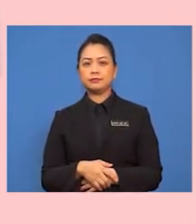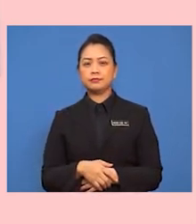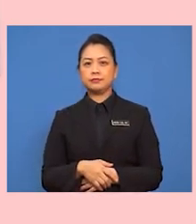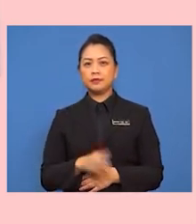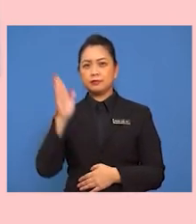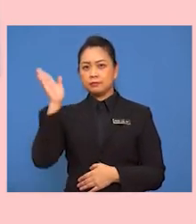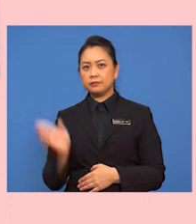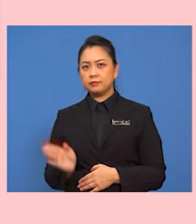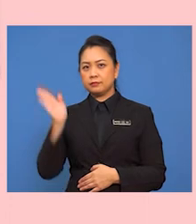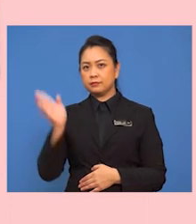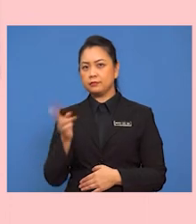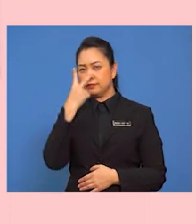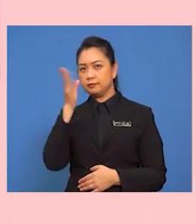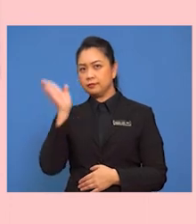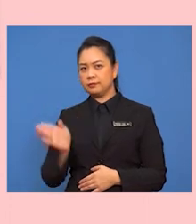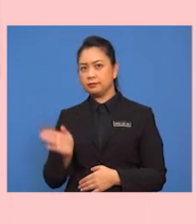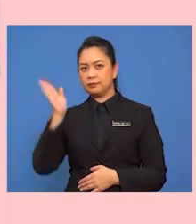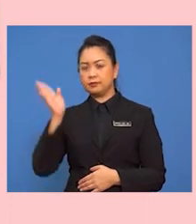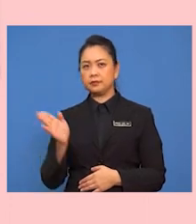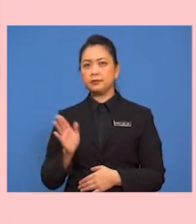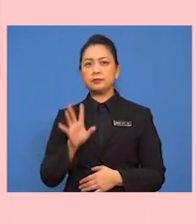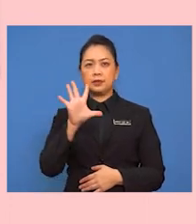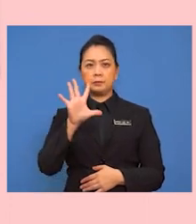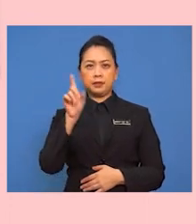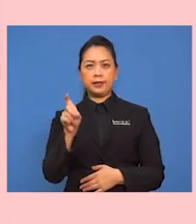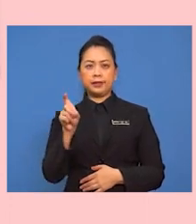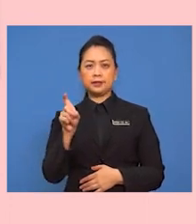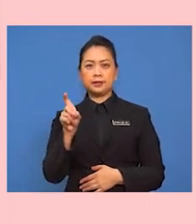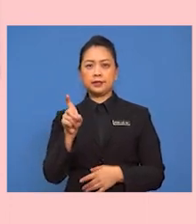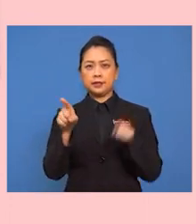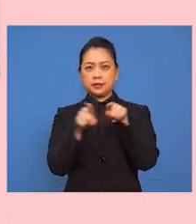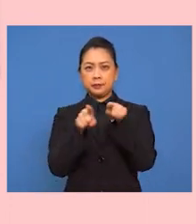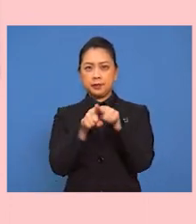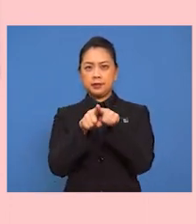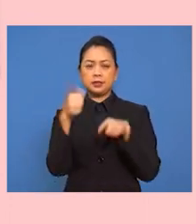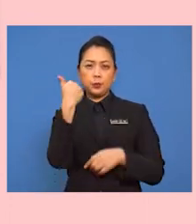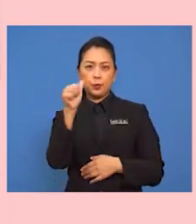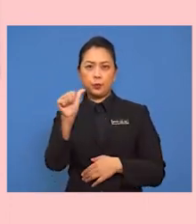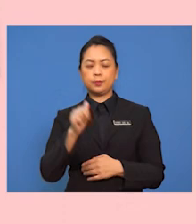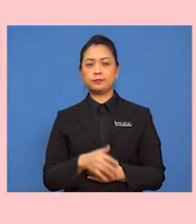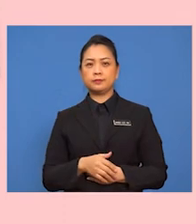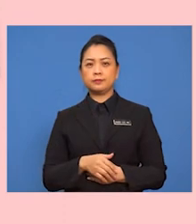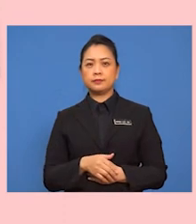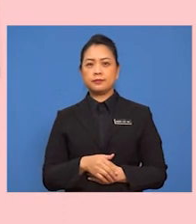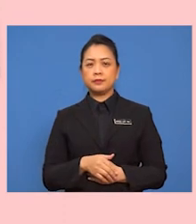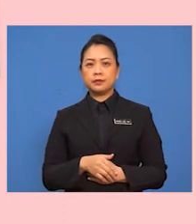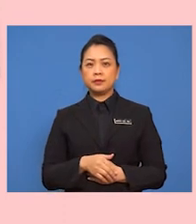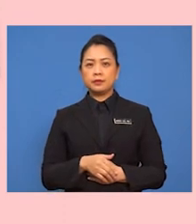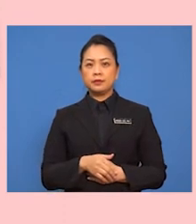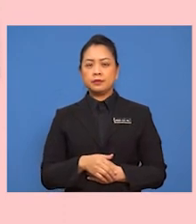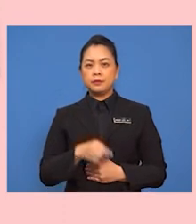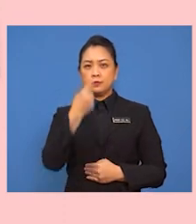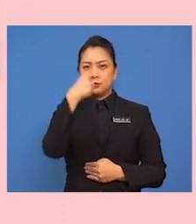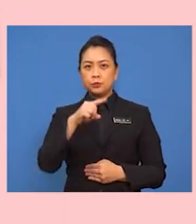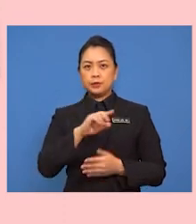Paparan sekarang ialah 5X sama dengan 10. Untuk jadikan